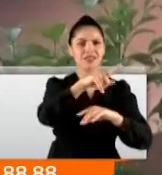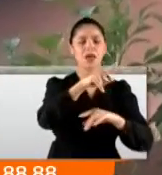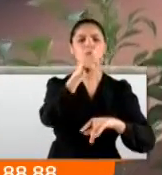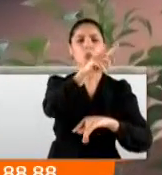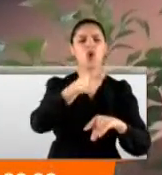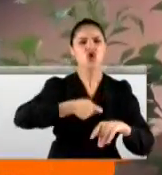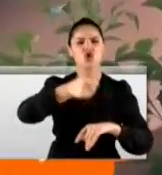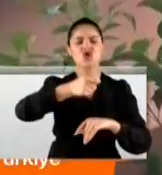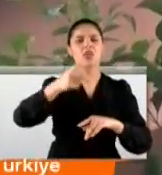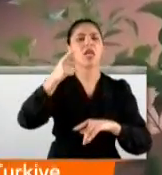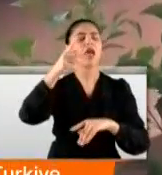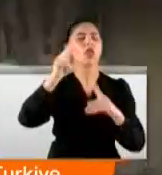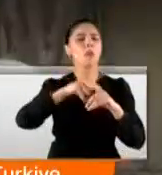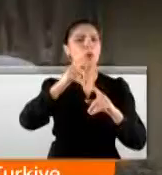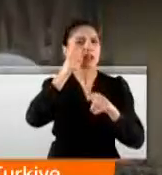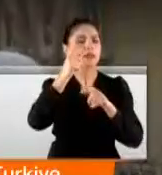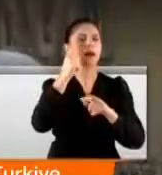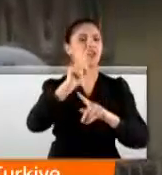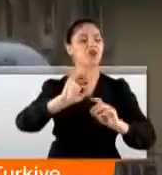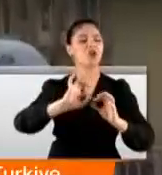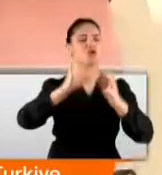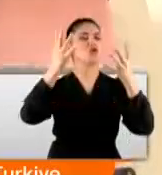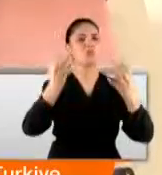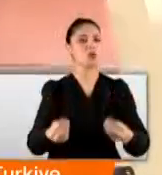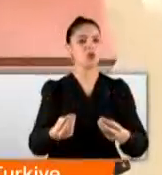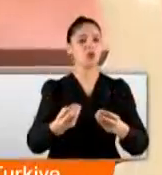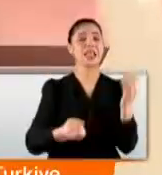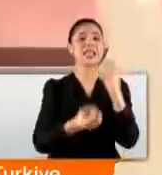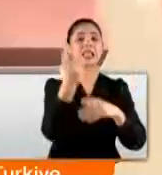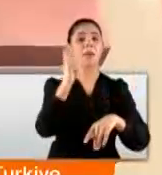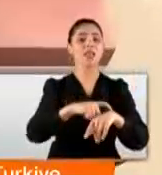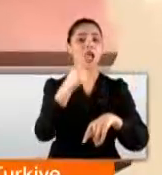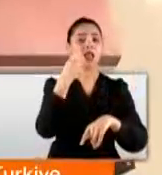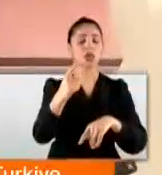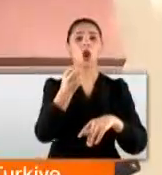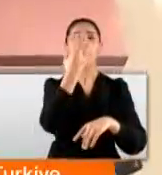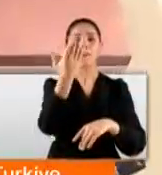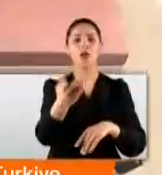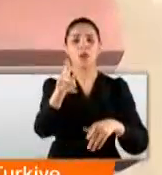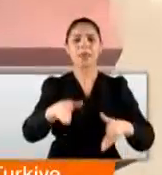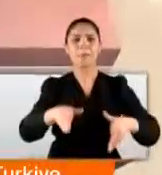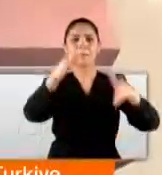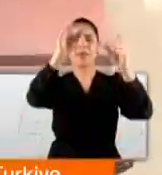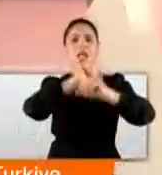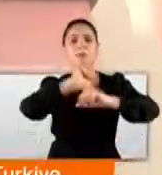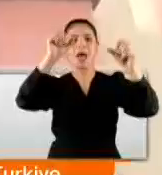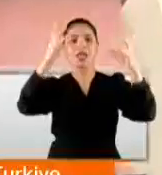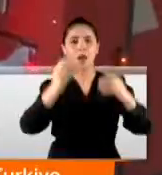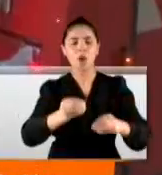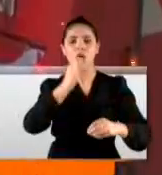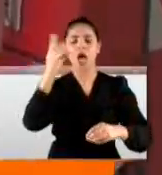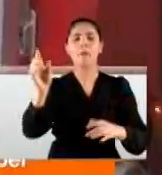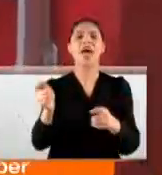cinayeti polisin dikkati aydınlattı. Sabah saatleriydi. Bahçeli Evler'de bir binada patlama olduğu